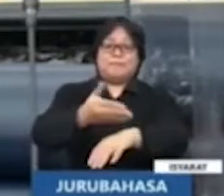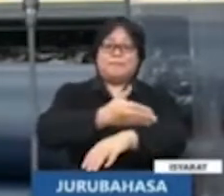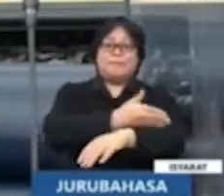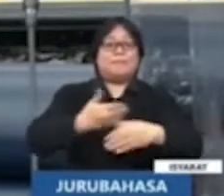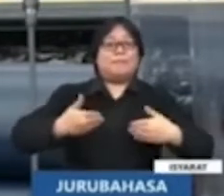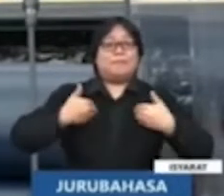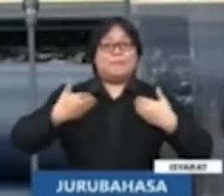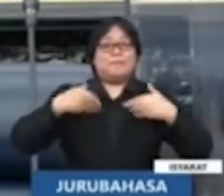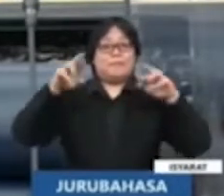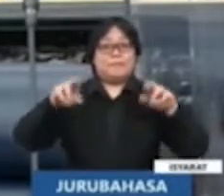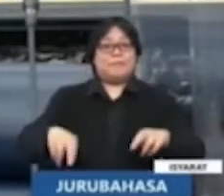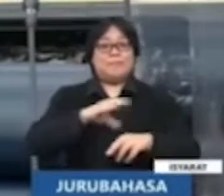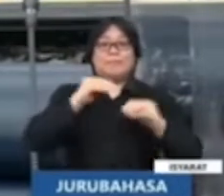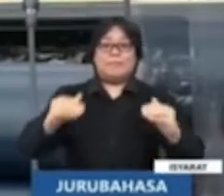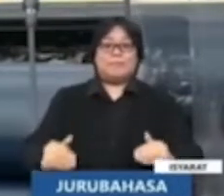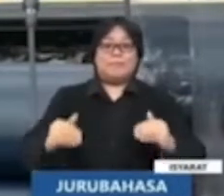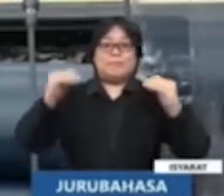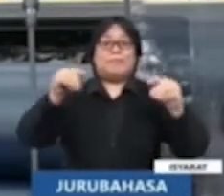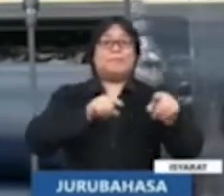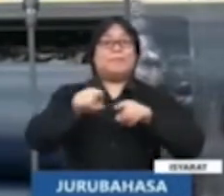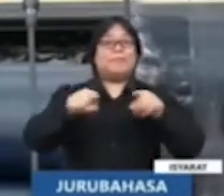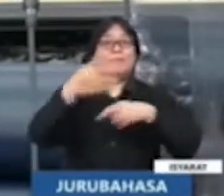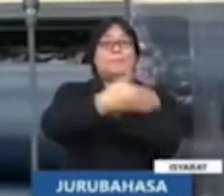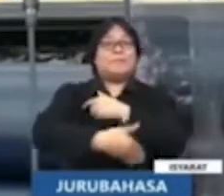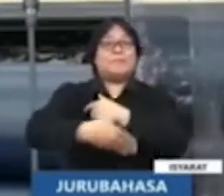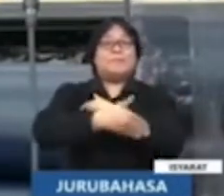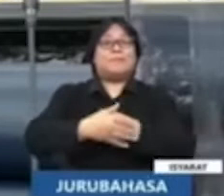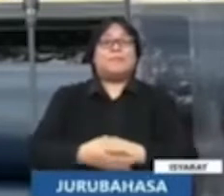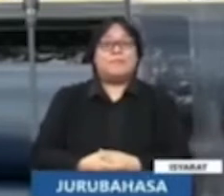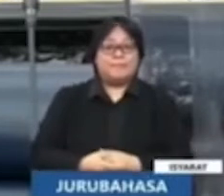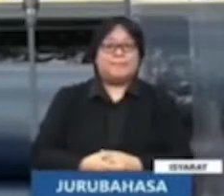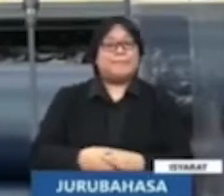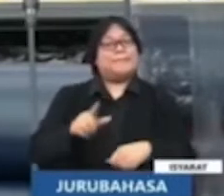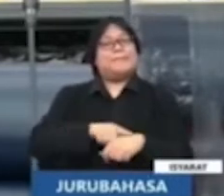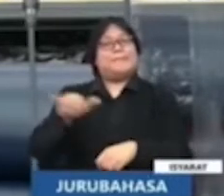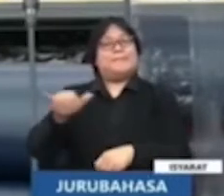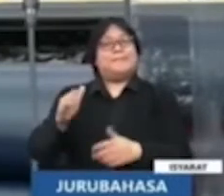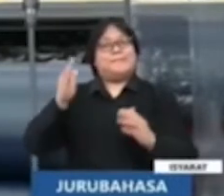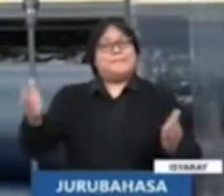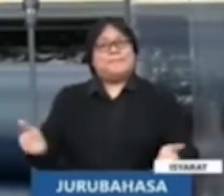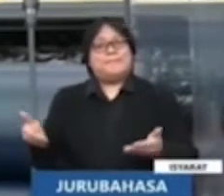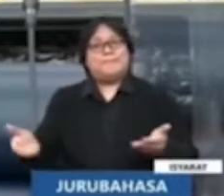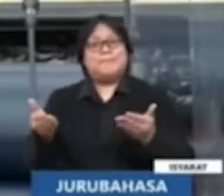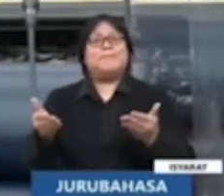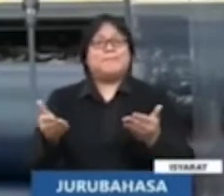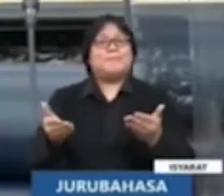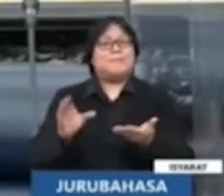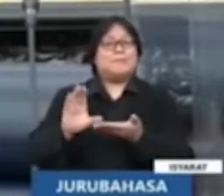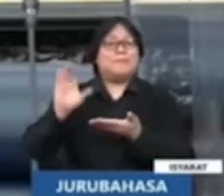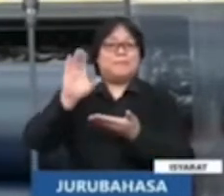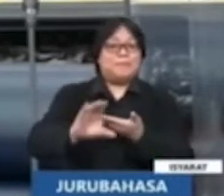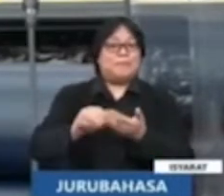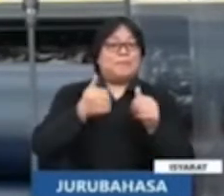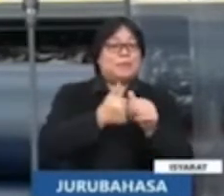baik kesejahteraan rakyat dan mempertingkatkan daya saing negara. Pada masa yang sama, ia juga akan menggalakkan pelaburan